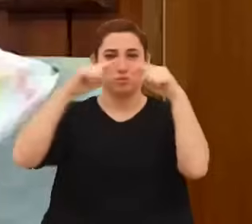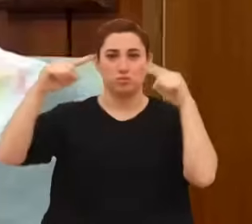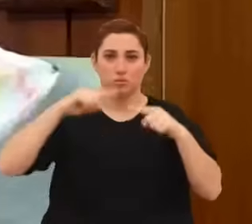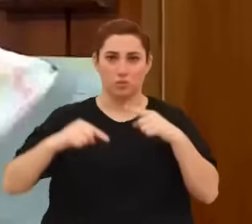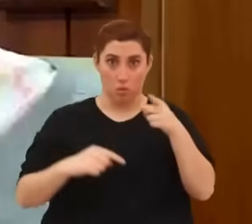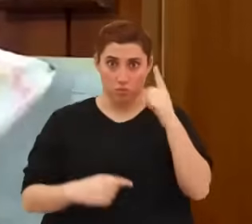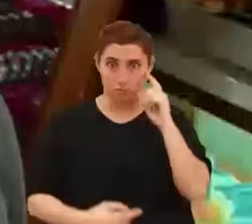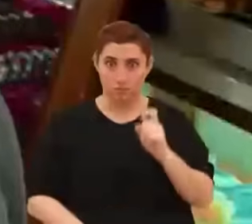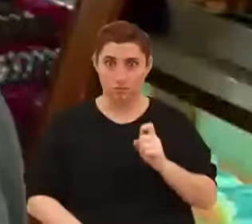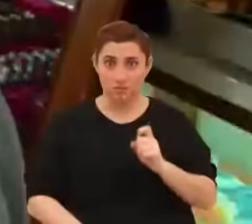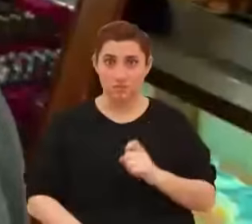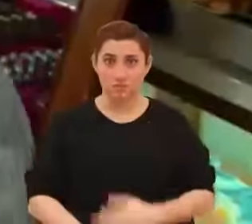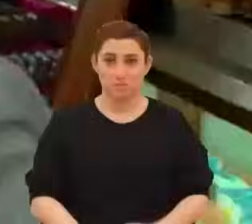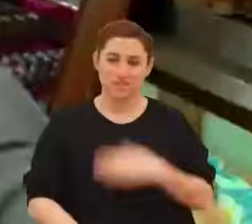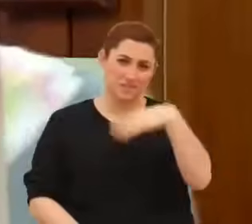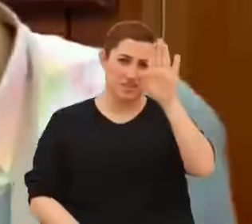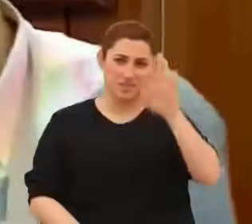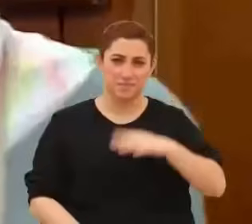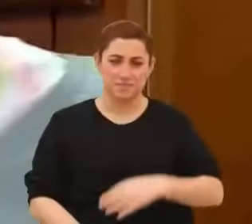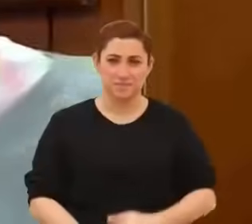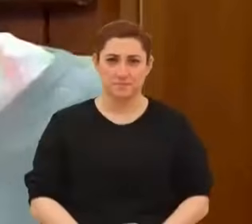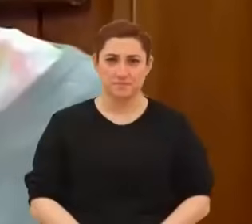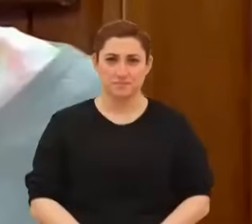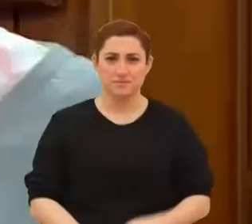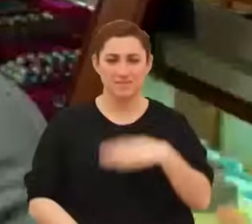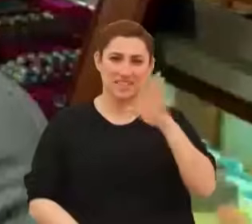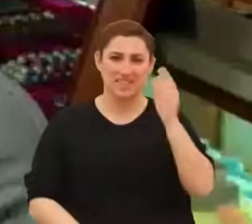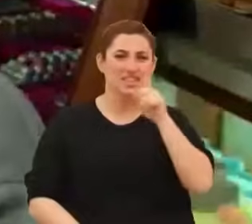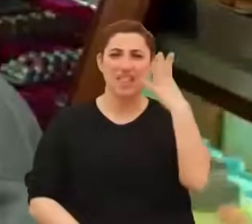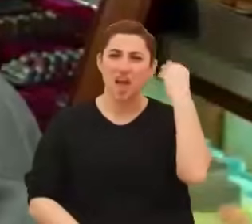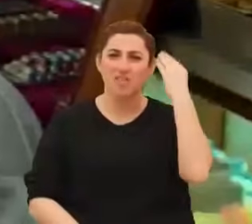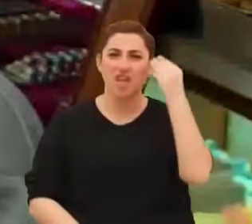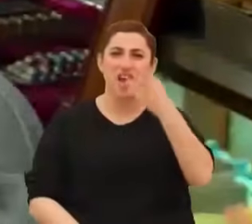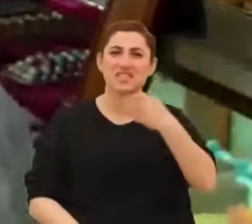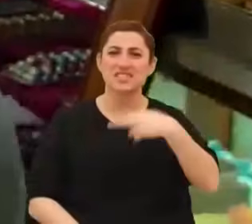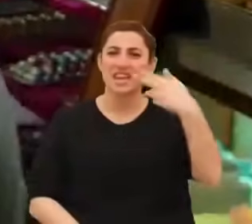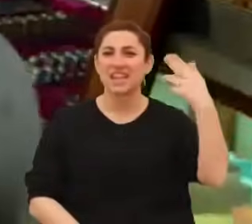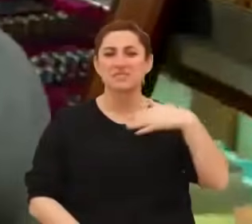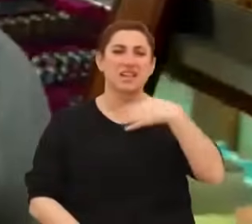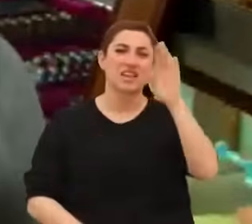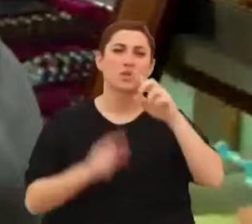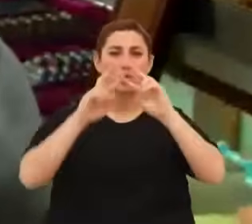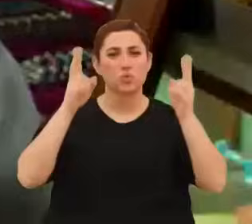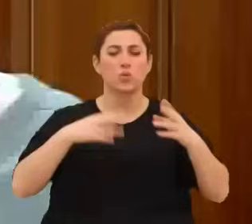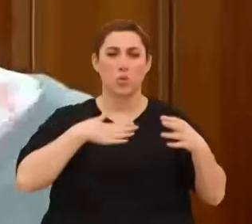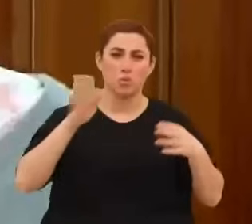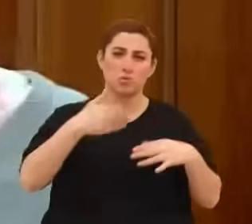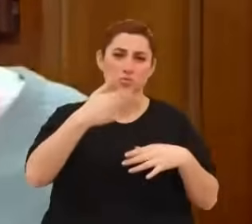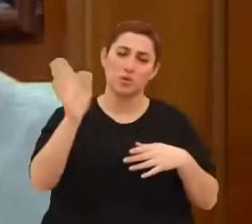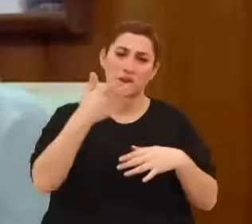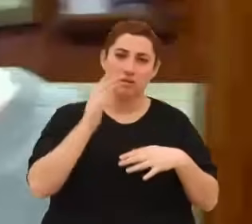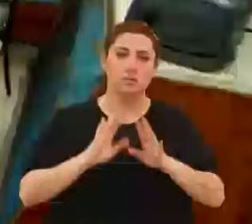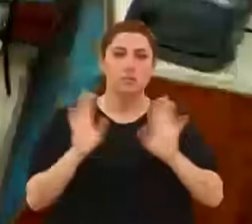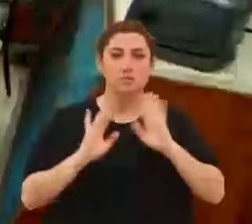mi? Dur burada. Ne? Sen ne anlarsın bak ya resimden. Git git dükkanı ön süpür. Hadi.